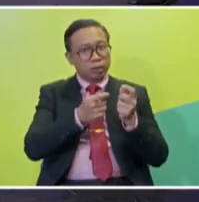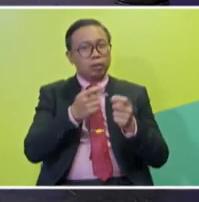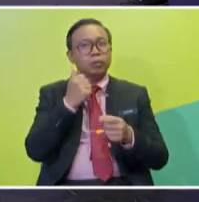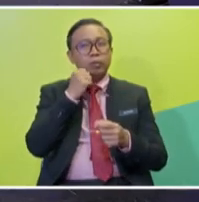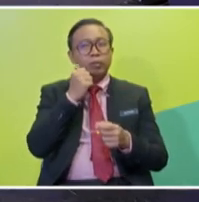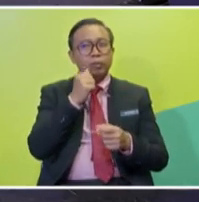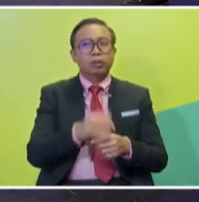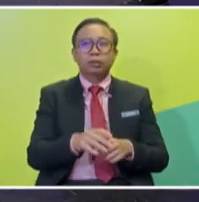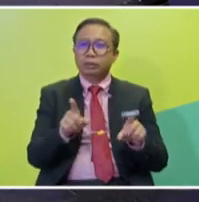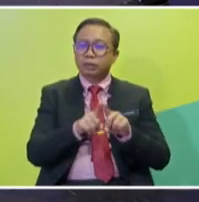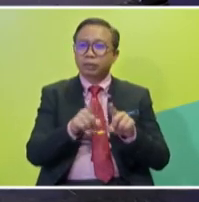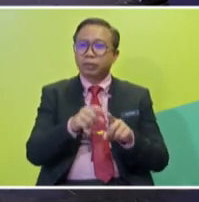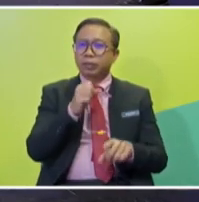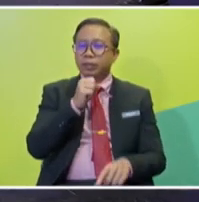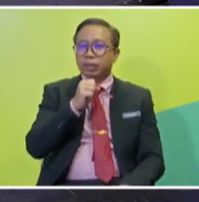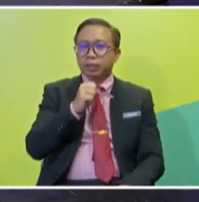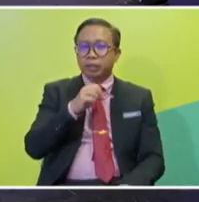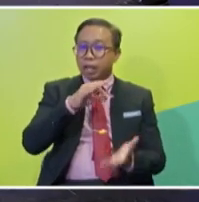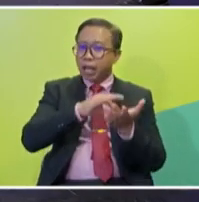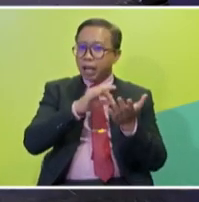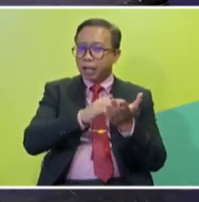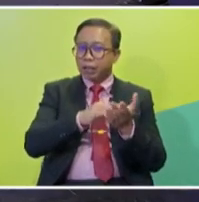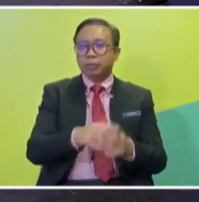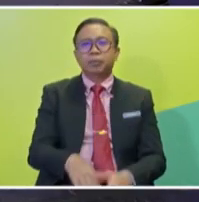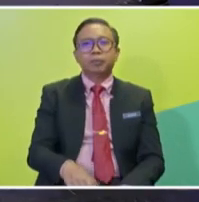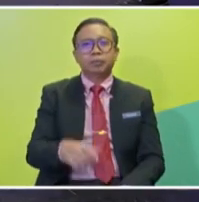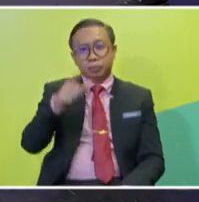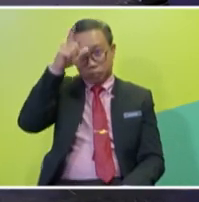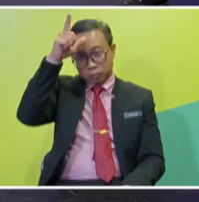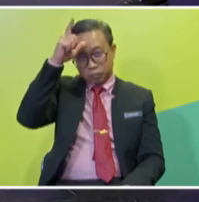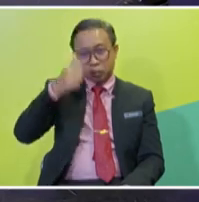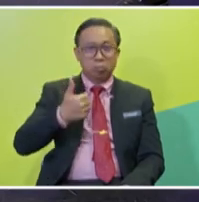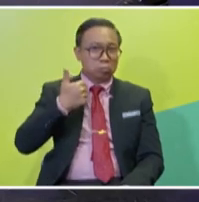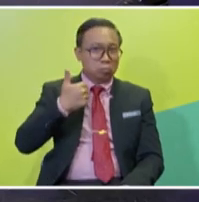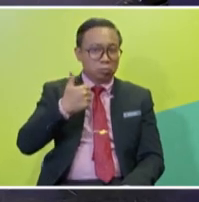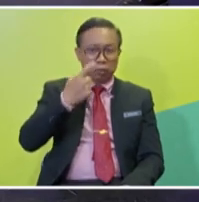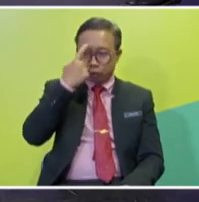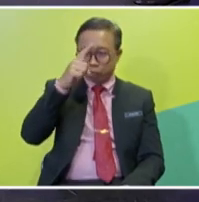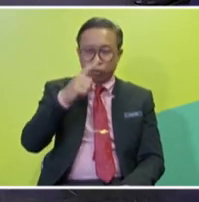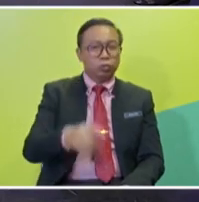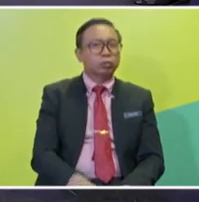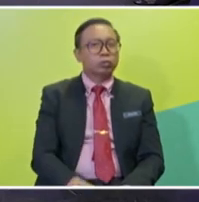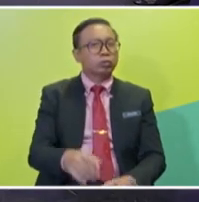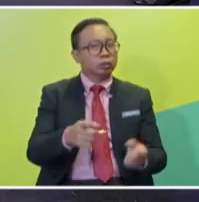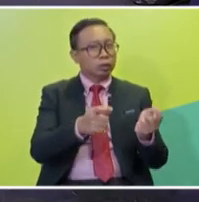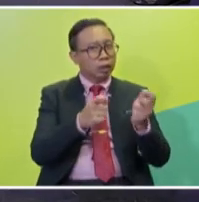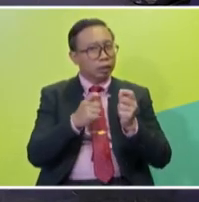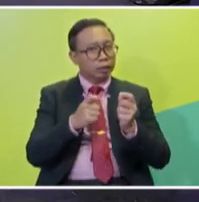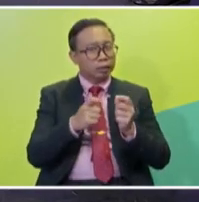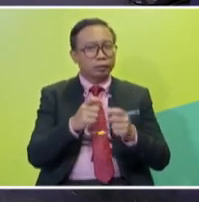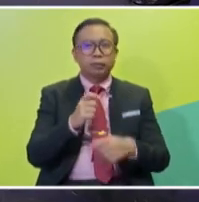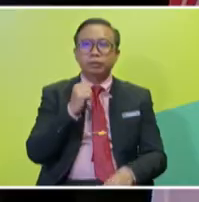ayam jantan yang yang nampak lebih hebat sebab Adi ciri-ciri untuk menarik pasangannya